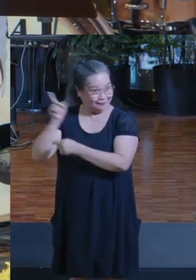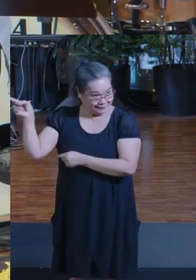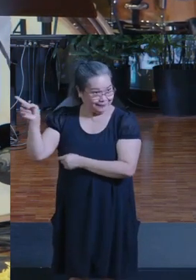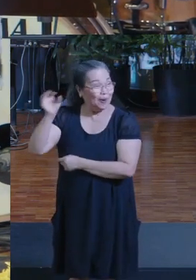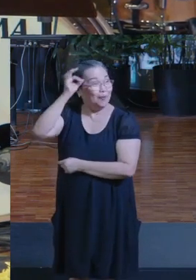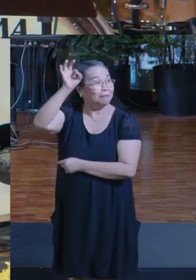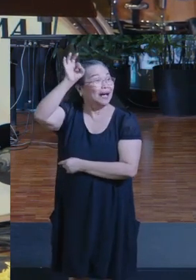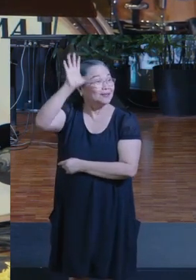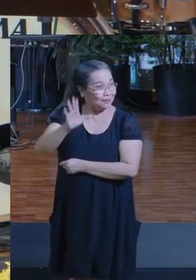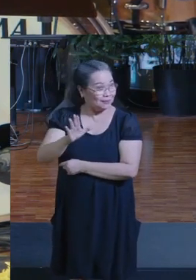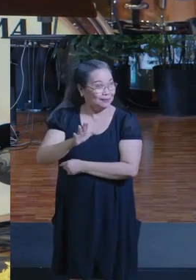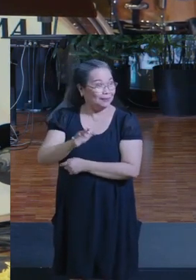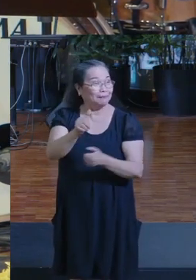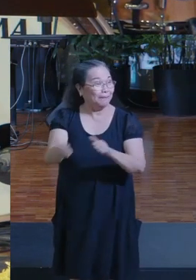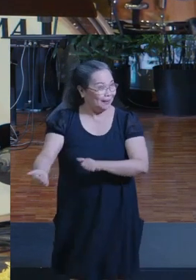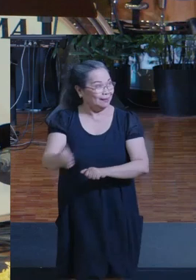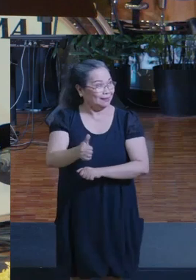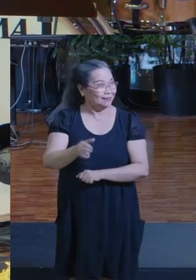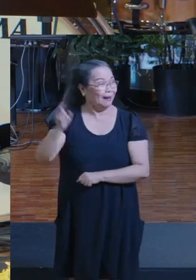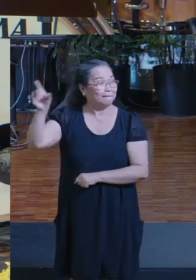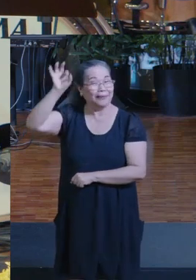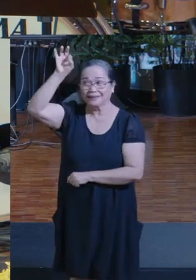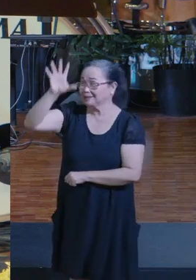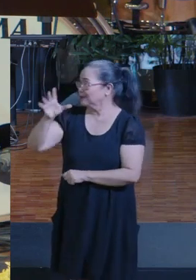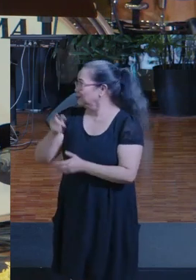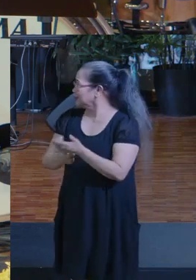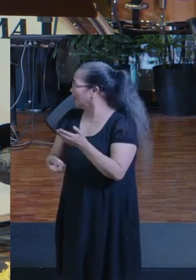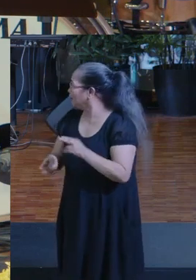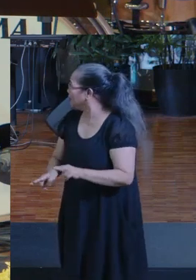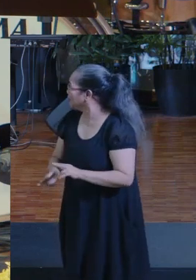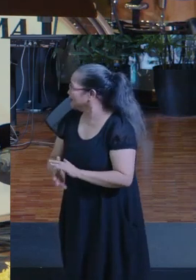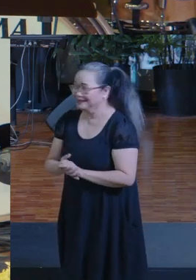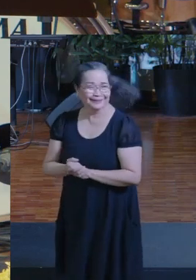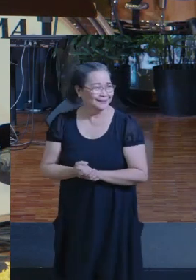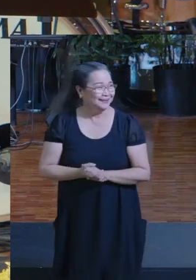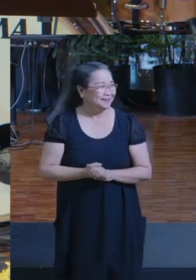po, naging Baptist. Ano kaya nangyari doon? No.